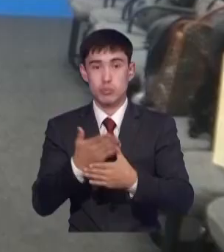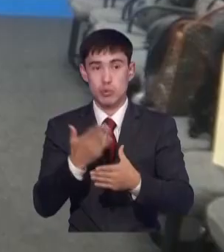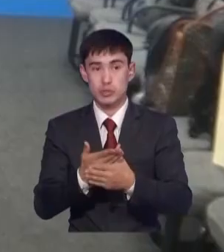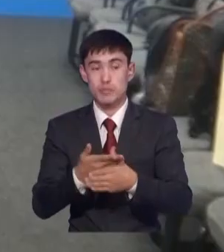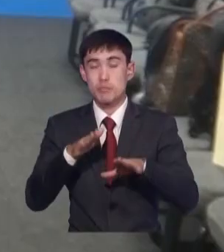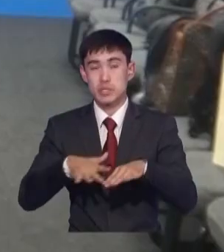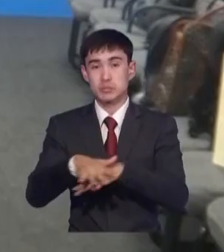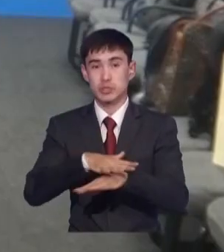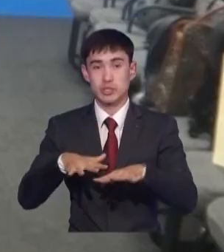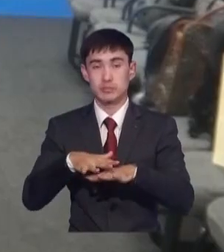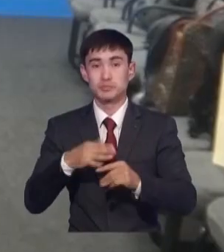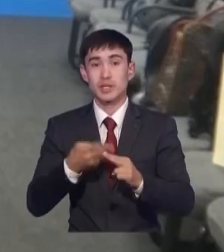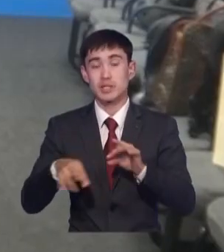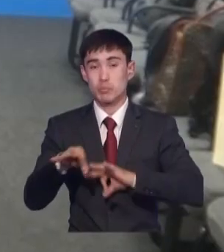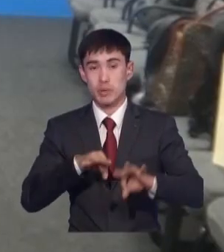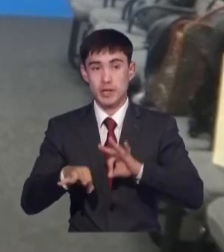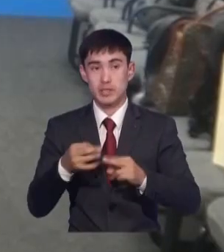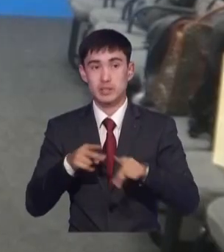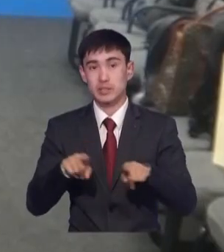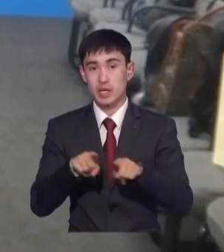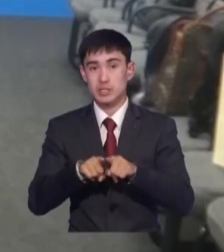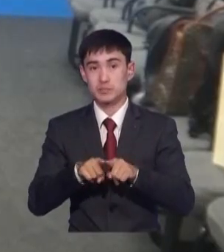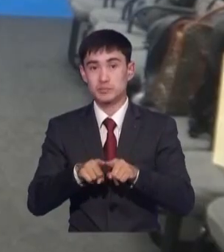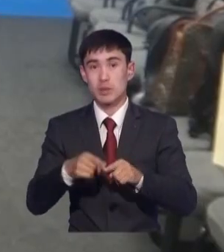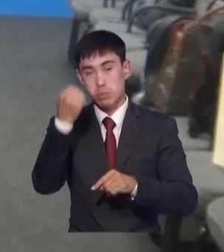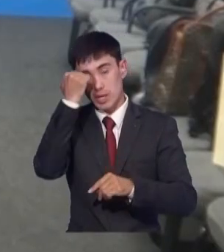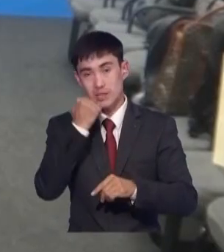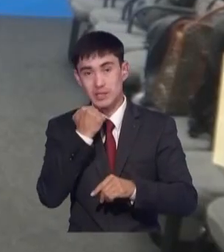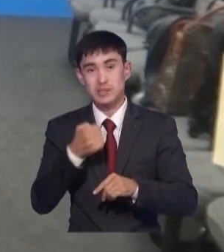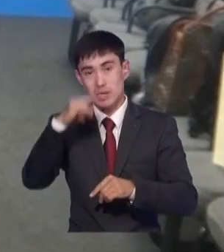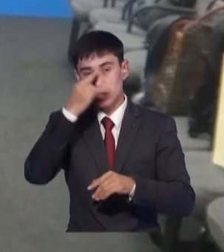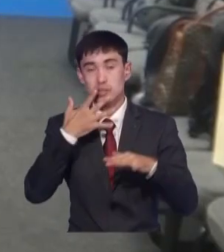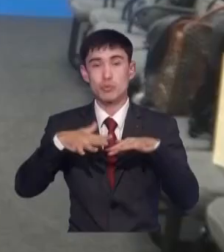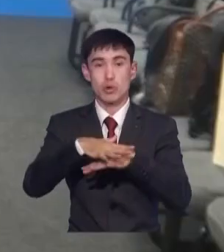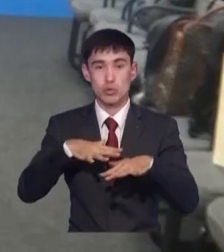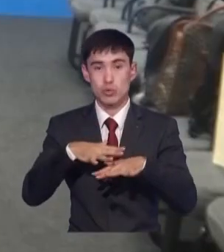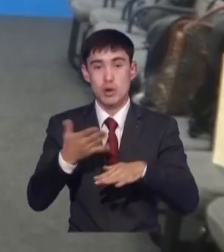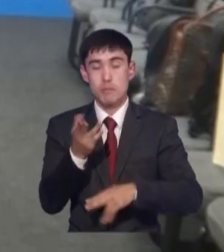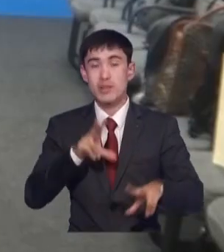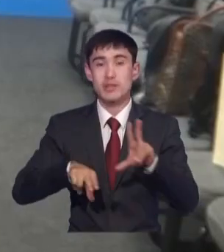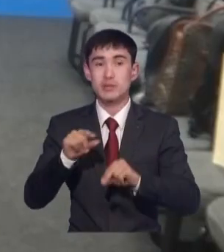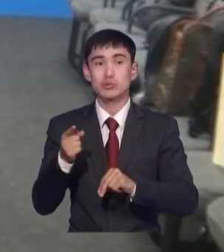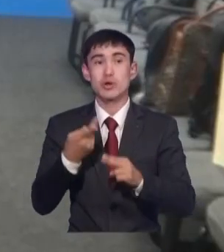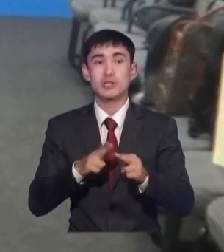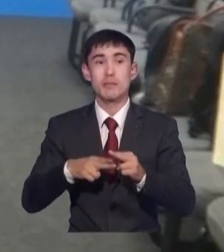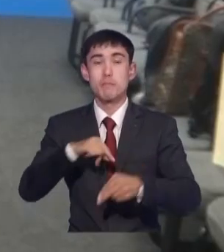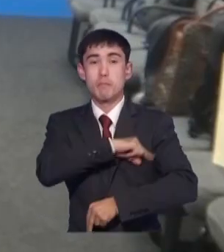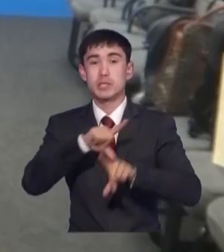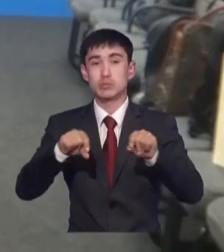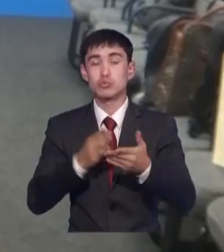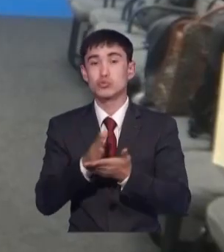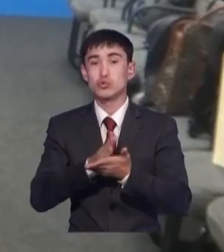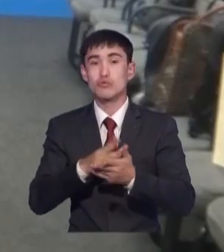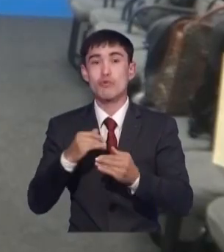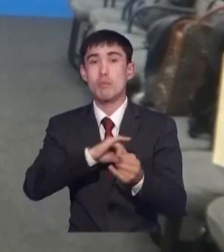помощь местным жителям. И данный проект – это также своего рода благодарность казахскому народу. Мы надеемся, что данная больница будет